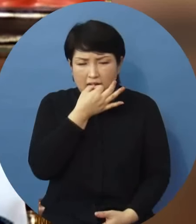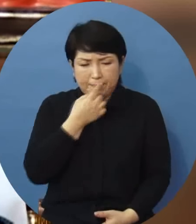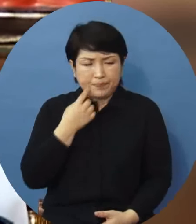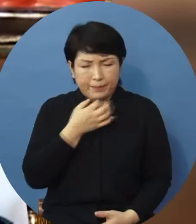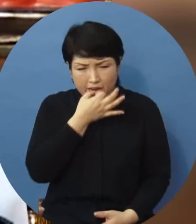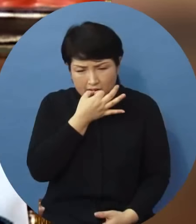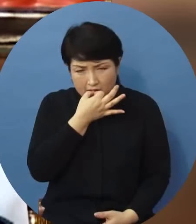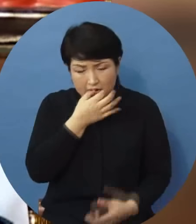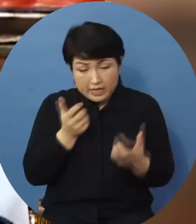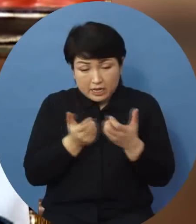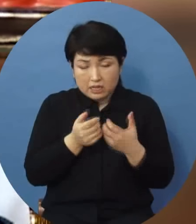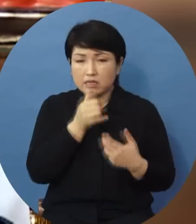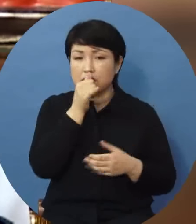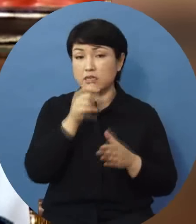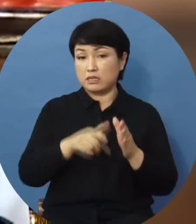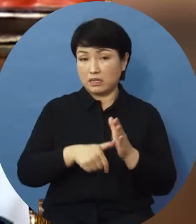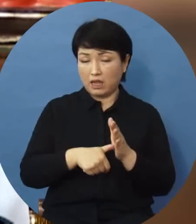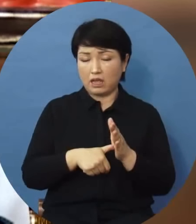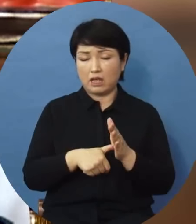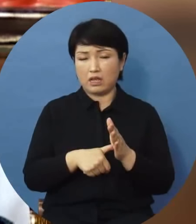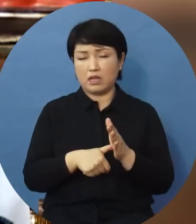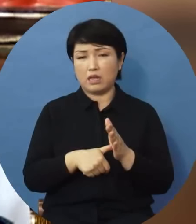탐욕이 물들어 있을 때는